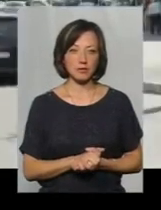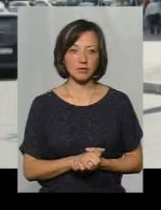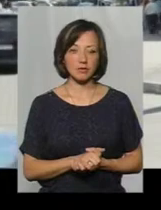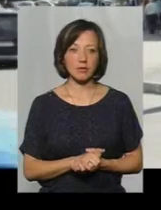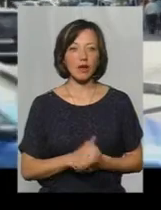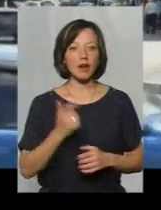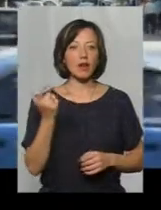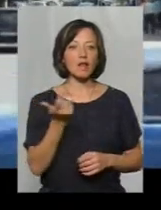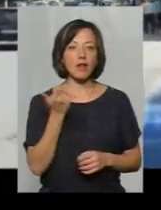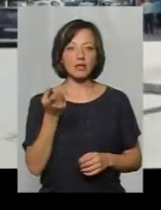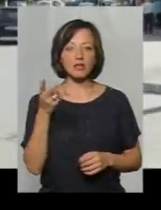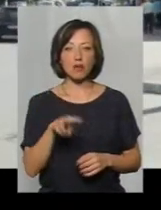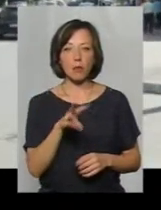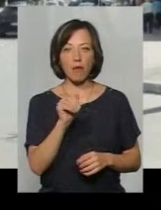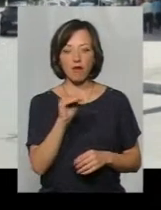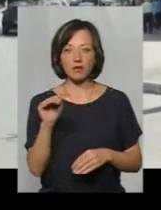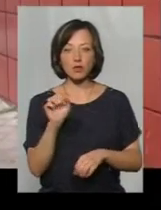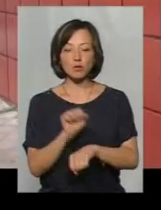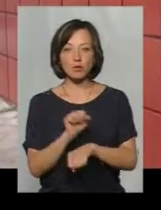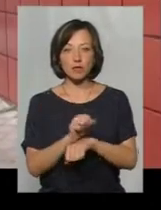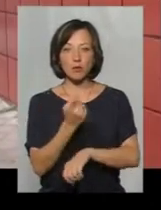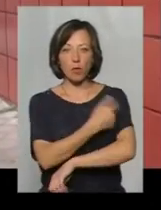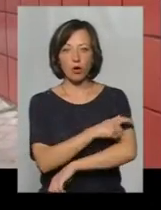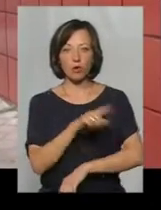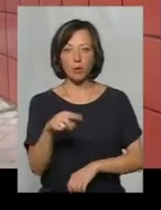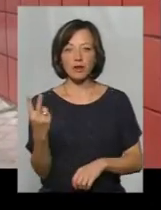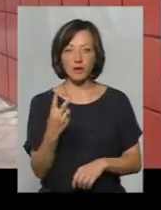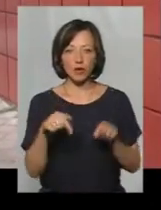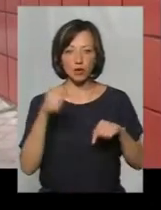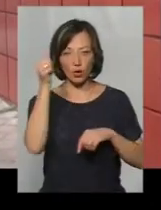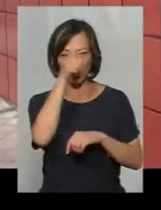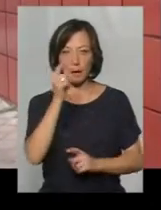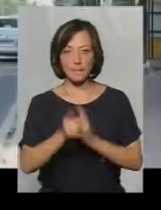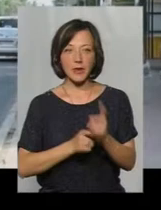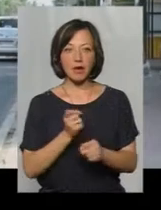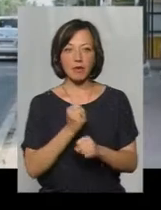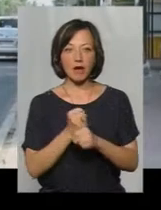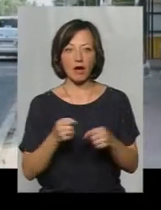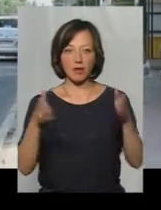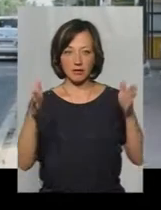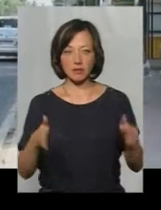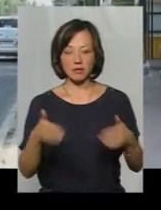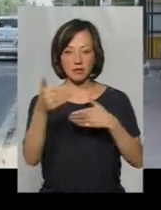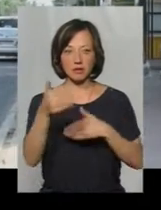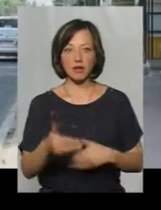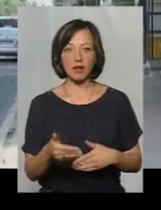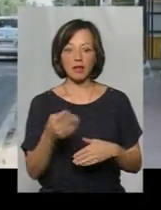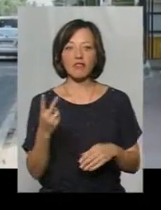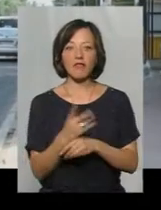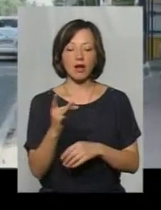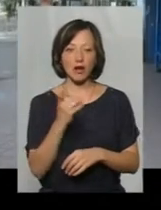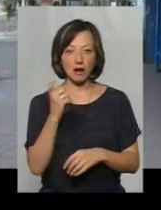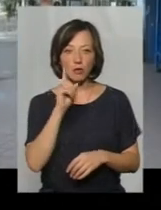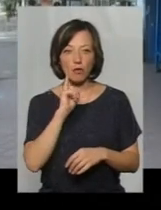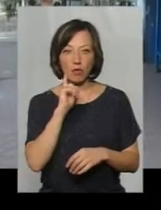А власник двох мафів на зупинці поліклініка номер два Олег Кондратюк цьогоріч переробляв зовнішній вигляд тимчасових споруд двічі.